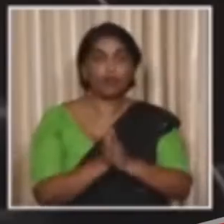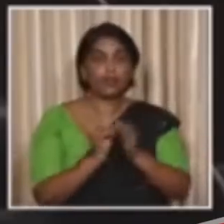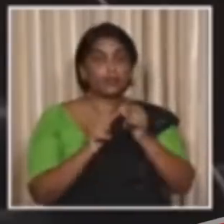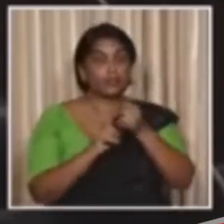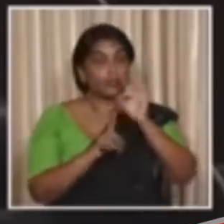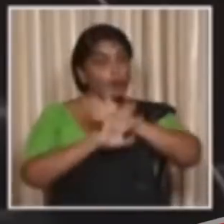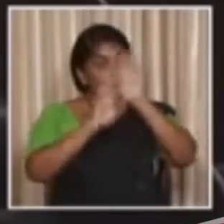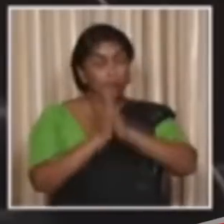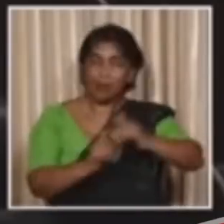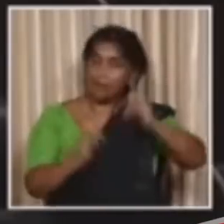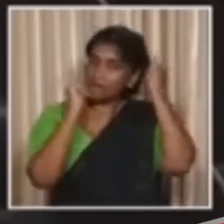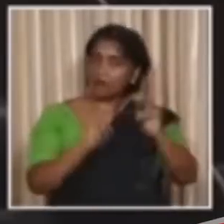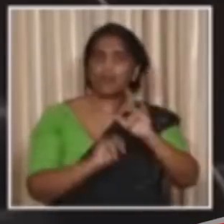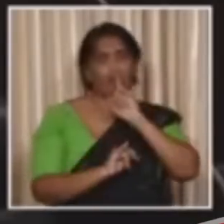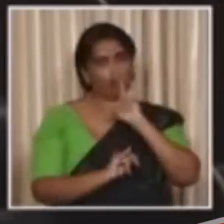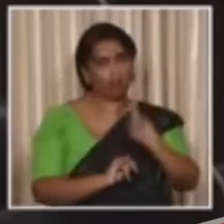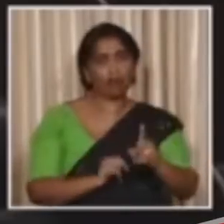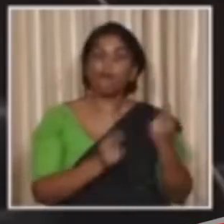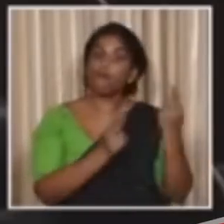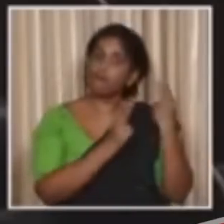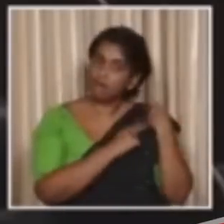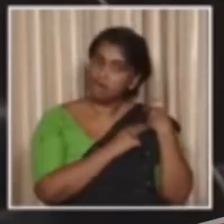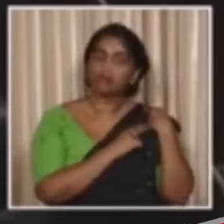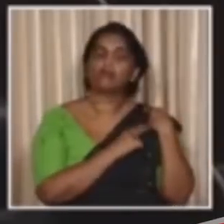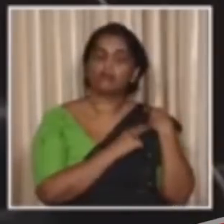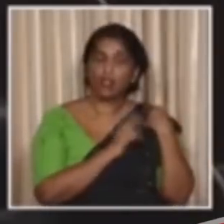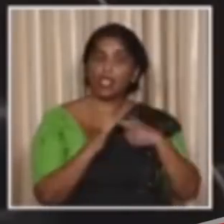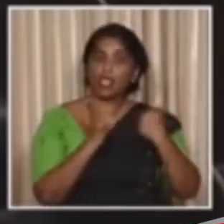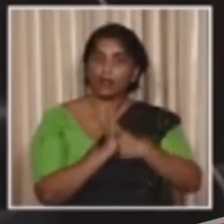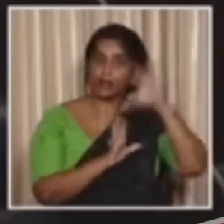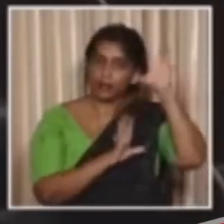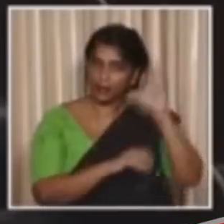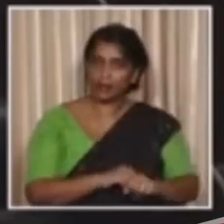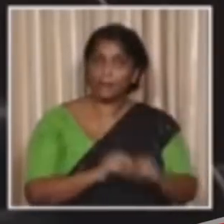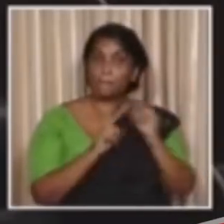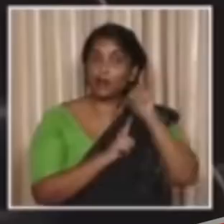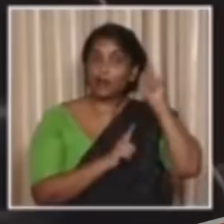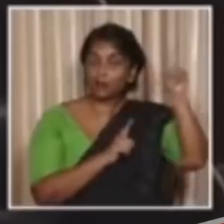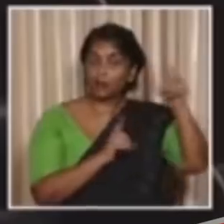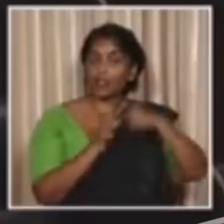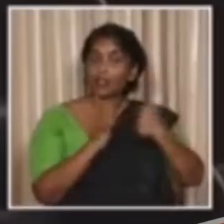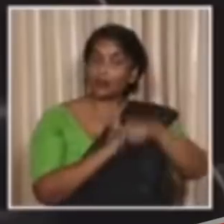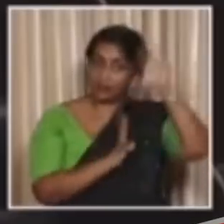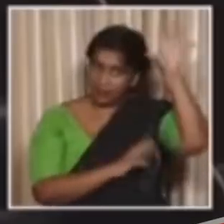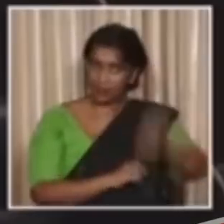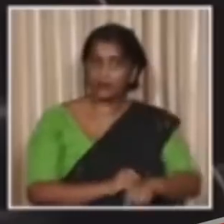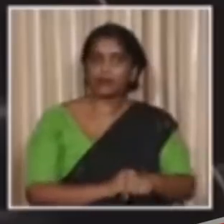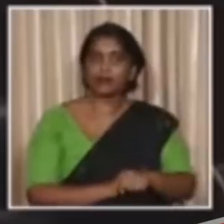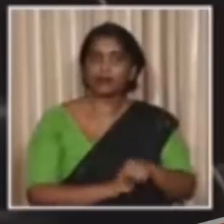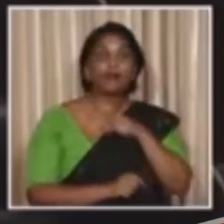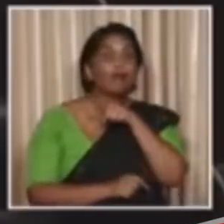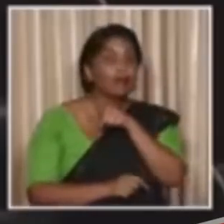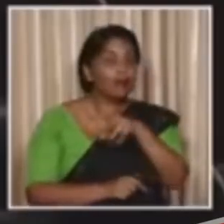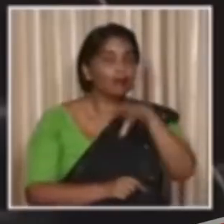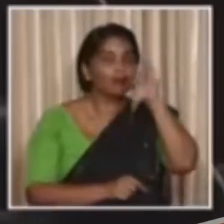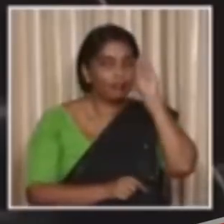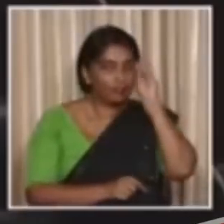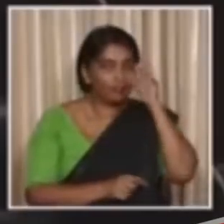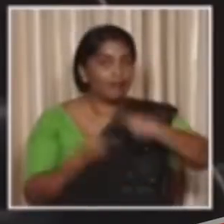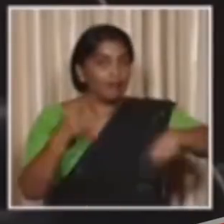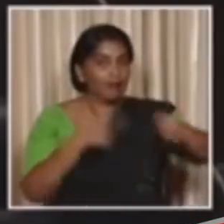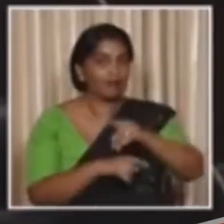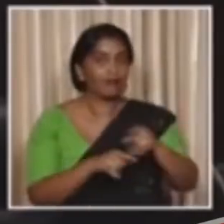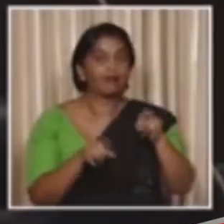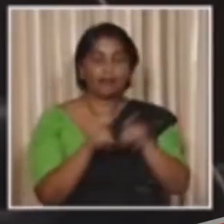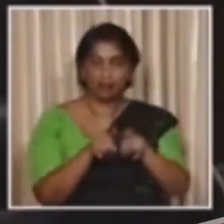සියලු සභාපතිලට. එහෙමනම් වගකීමෙන් බැඳී සිටින පනතක් ගේන්න. පැපුවා නියු ගිනි වල තියෙන පනත ගේන්න. එතකොට තේරේ තමුන්නාන්සලේ